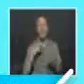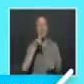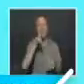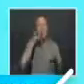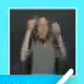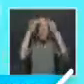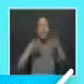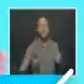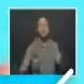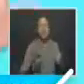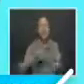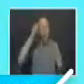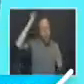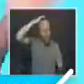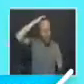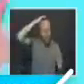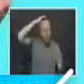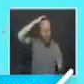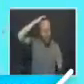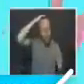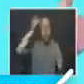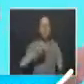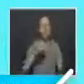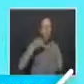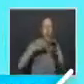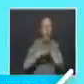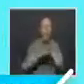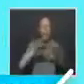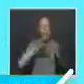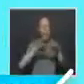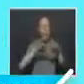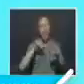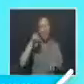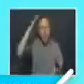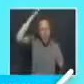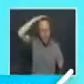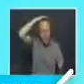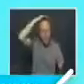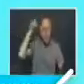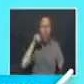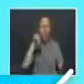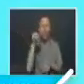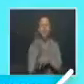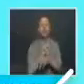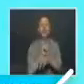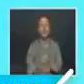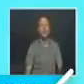מוסר, כל חובשי הכיפות, כל מי שנכנס לממשלה והוא חובש כיפה, הוא